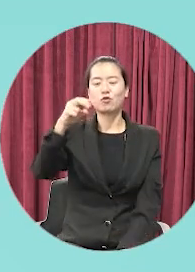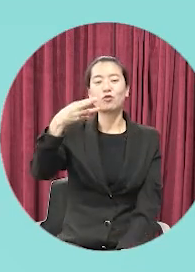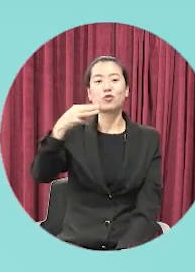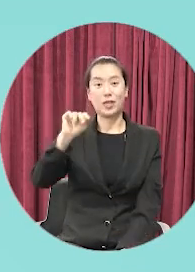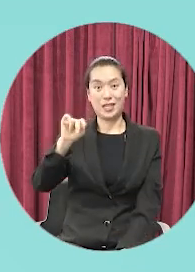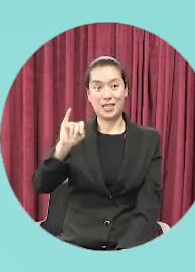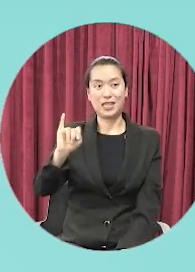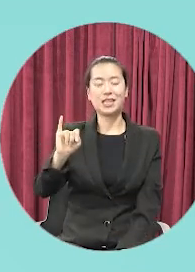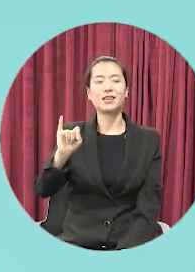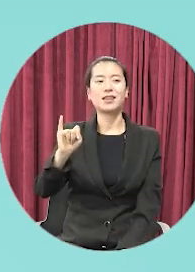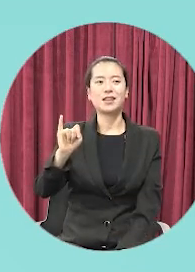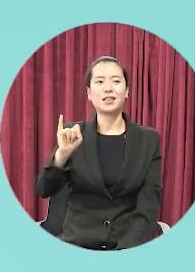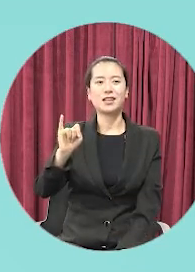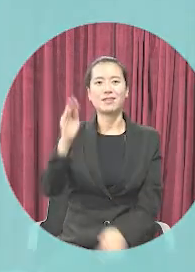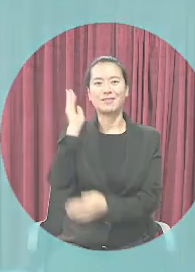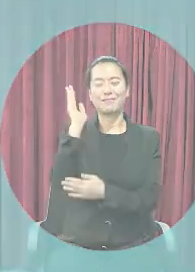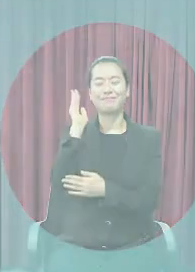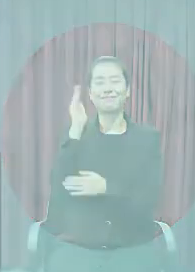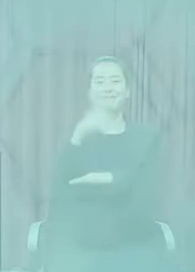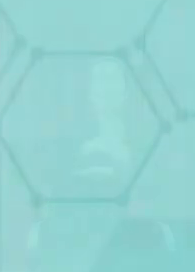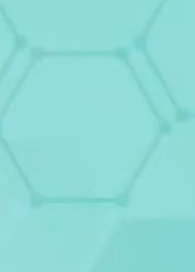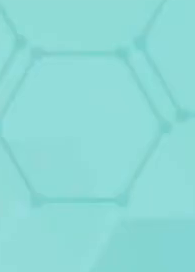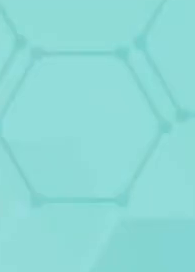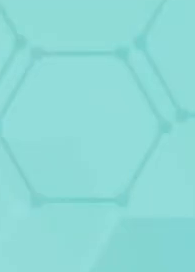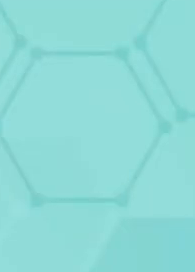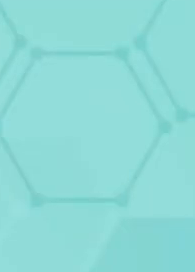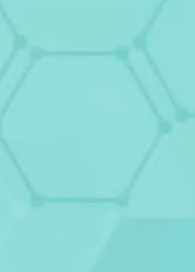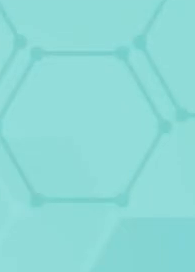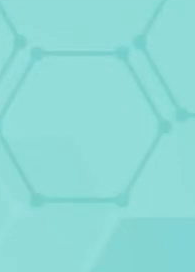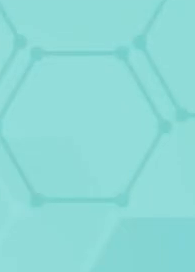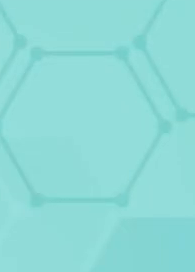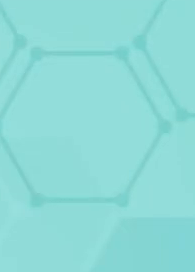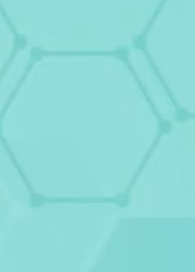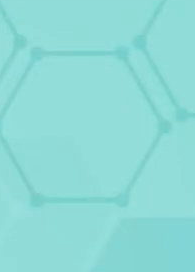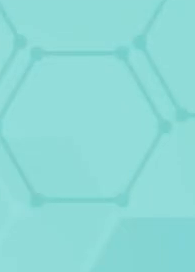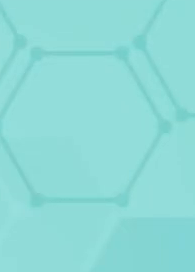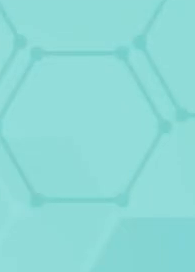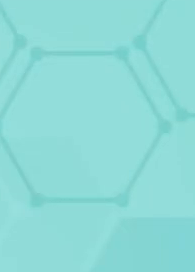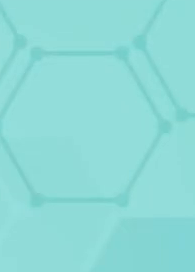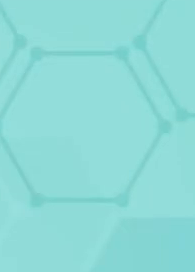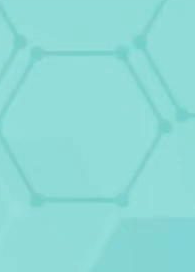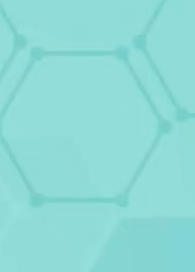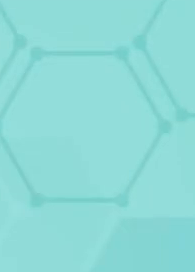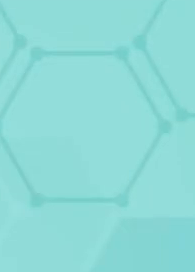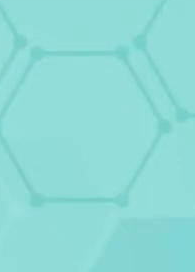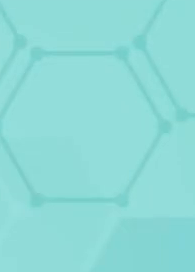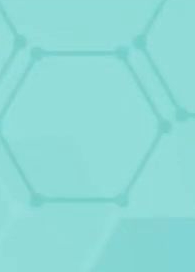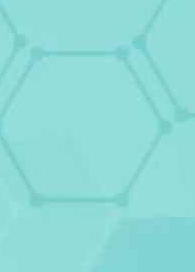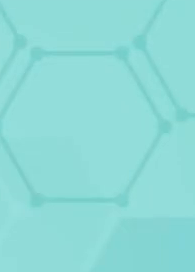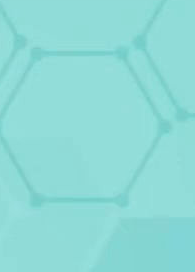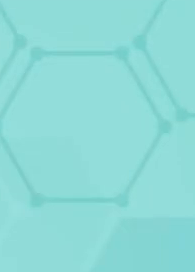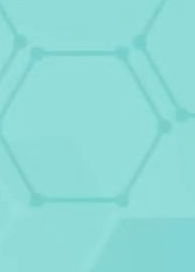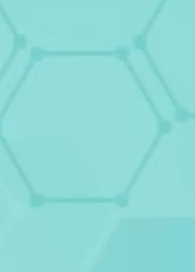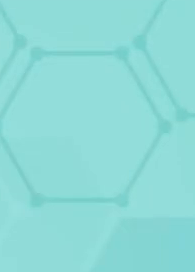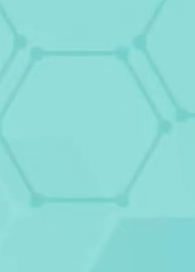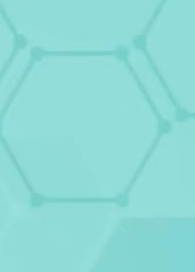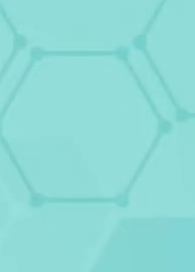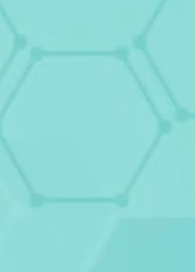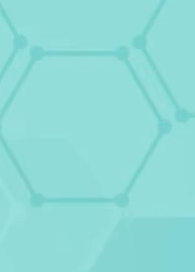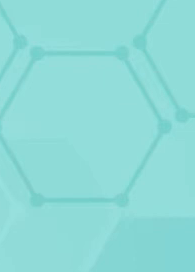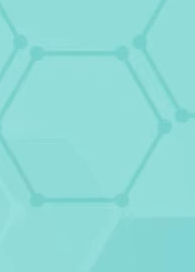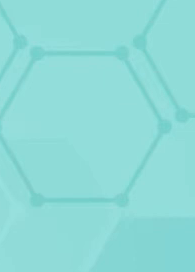교수님께서 공유해 주시겠습니다. 교수님 부탁드립니다. 제가 자료 공유하도록 하겠습니다.